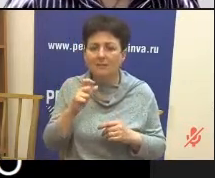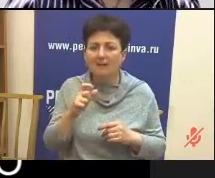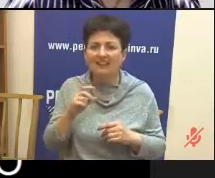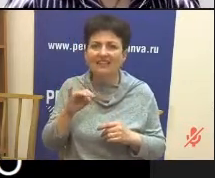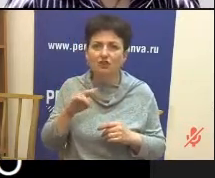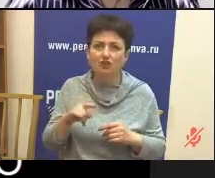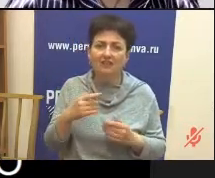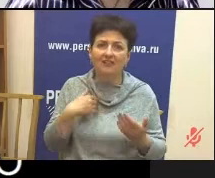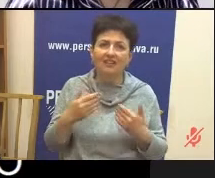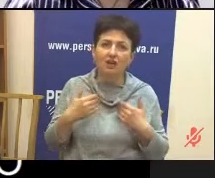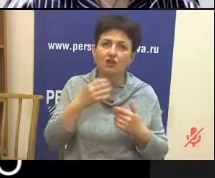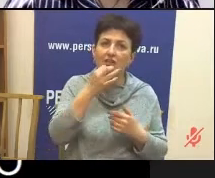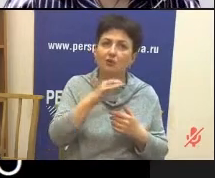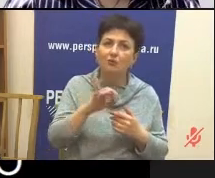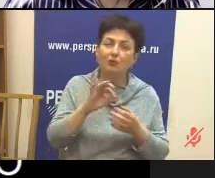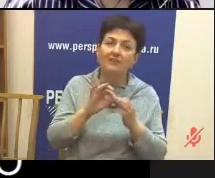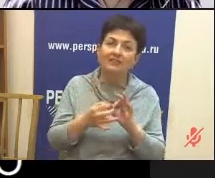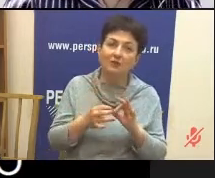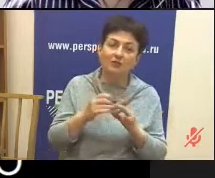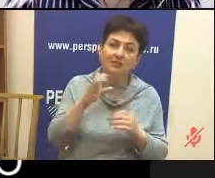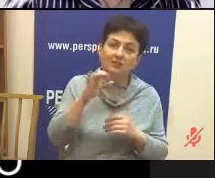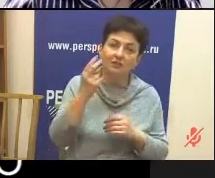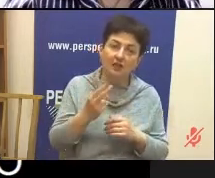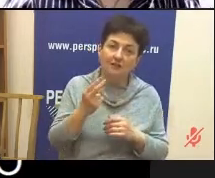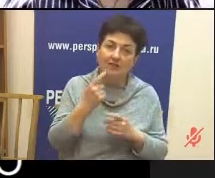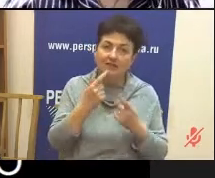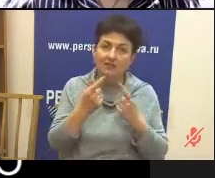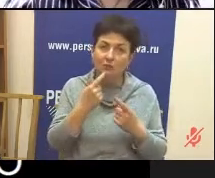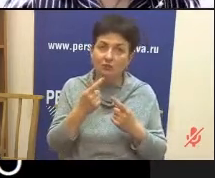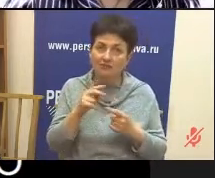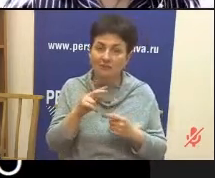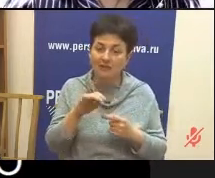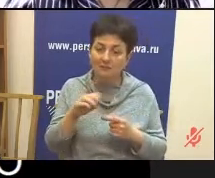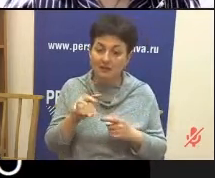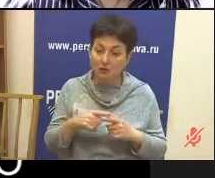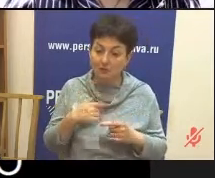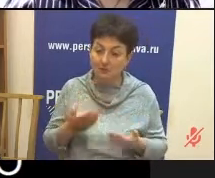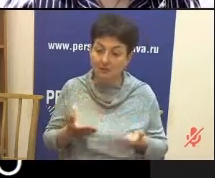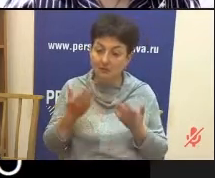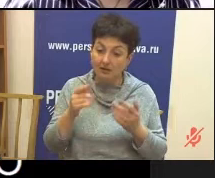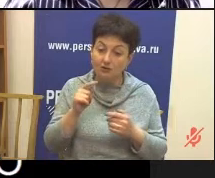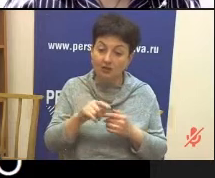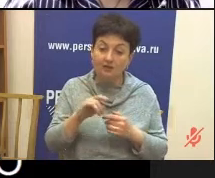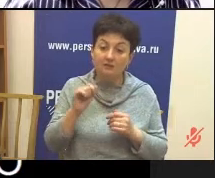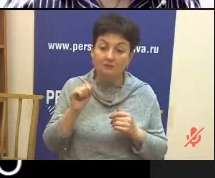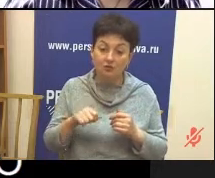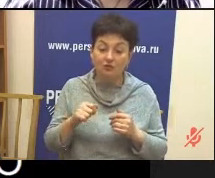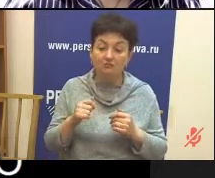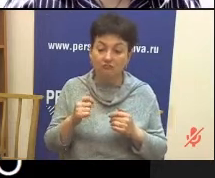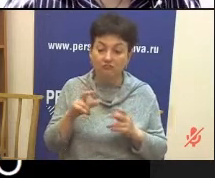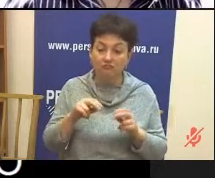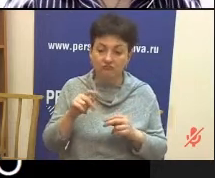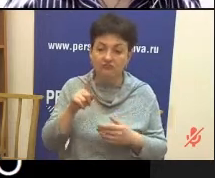настолько восприимчивы и настолько эмпатичны в отношении любого сложного социального дискуссионного предмета, который мы